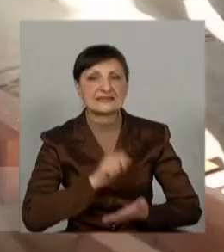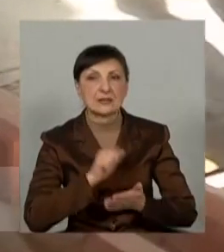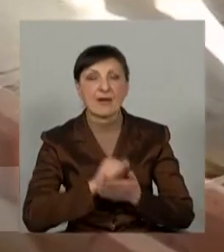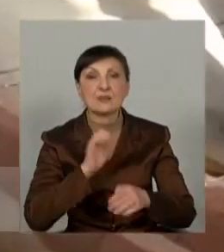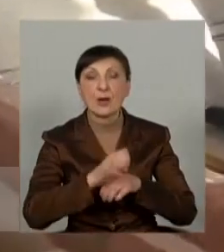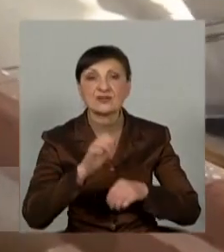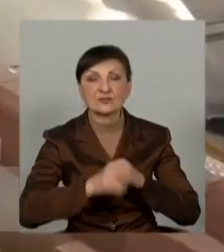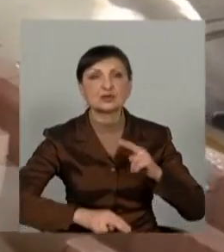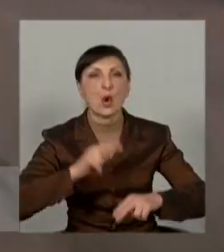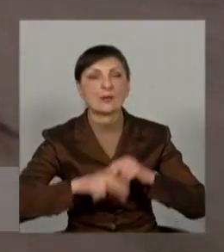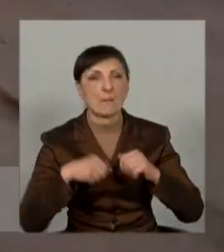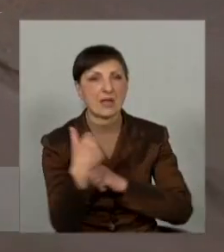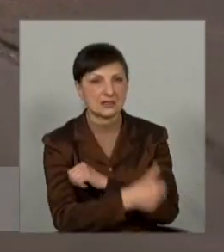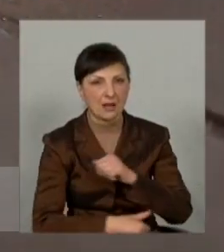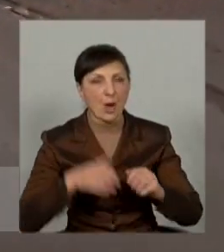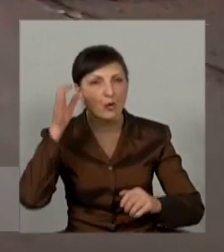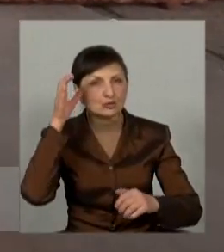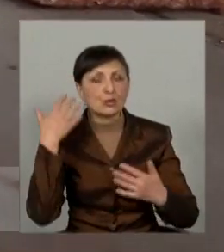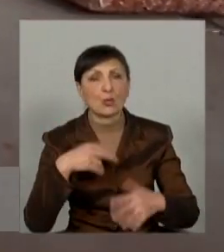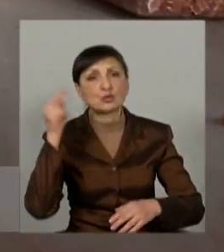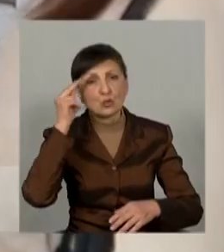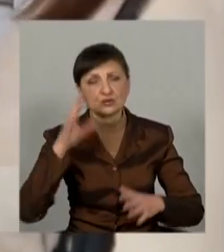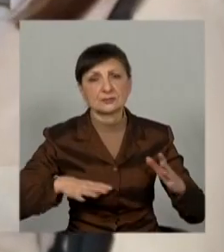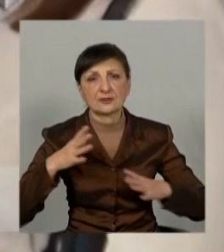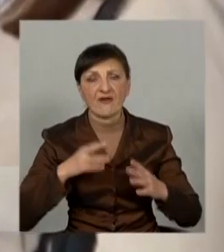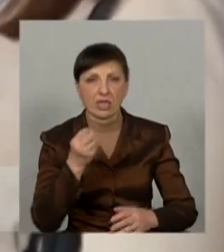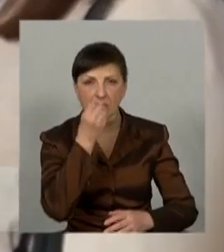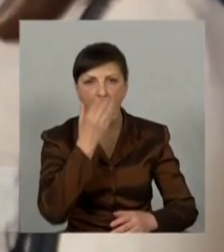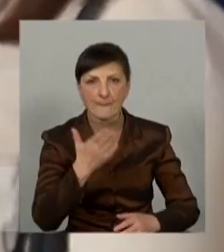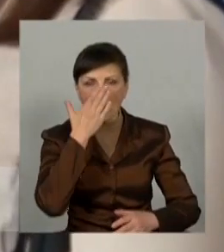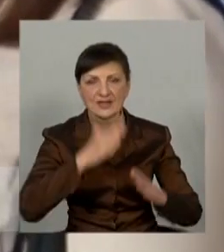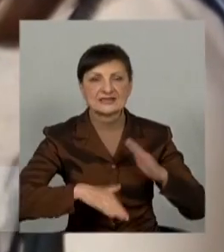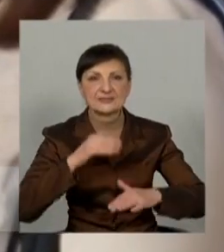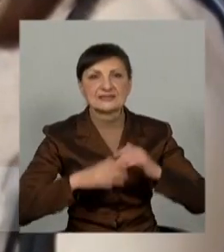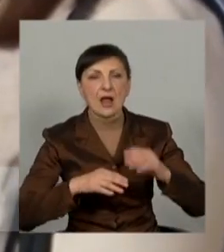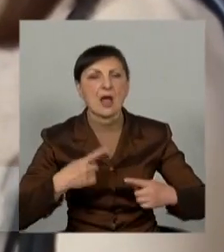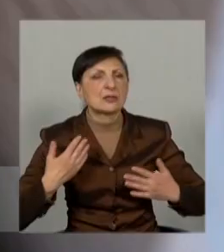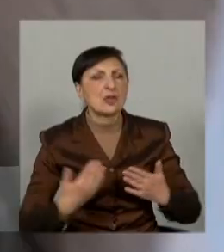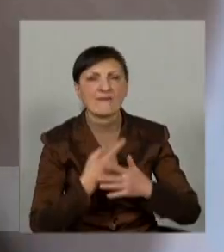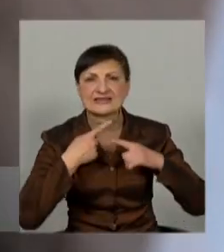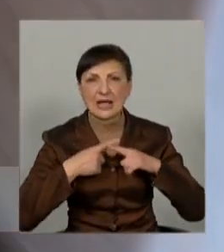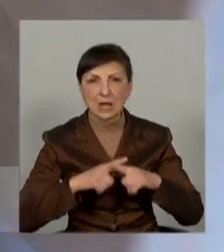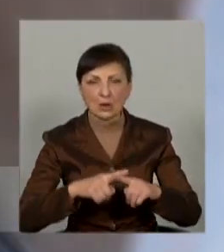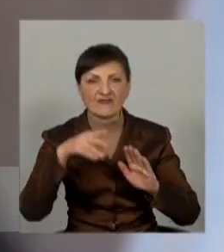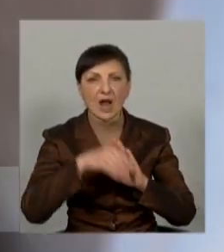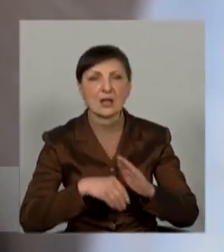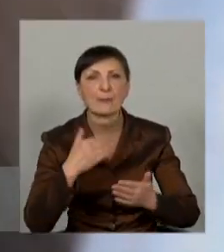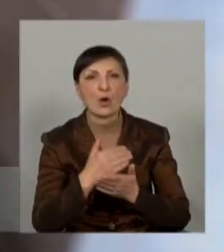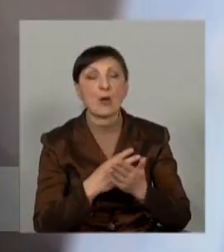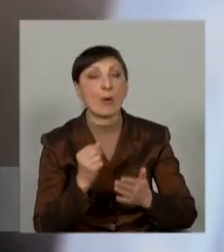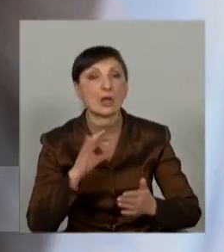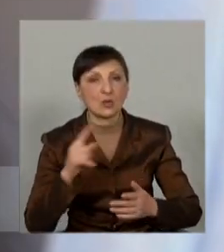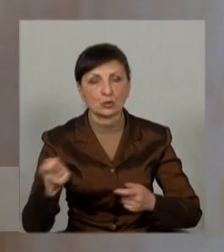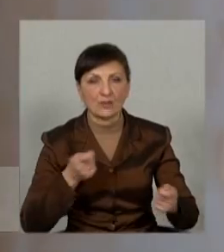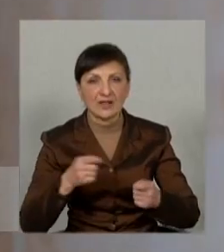производством строительных материалов. Ученый прошел научную стажировку в Японии по специальности нанотехнологии в рамках программы «Булашак». Сегодня он